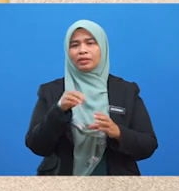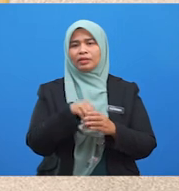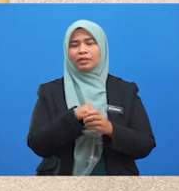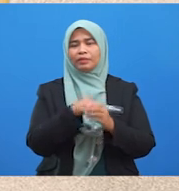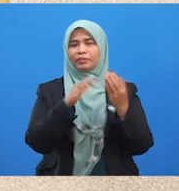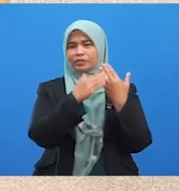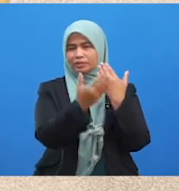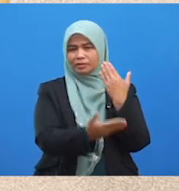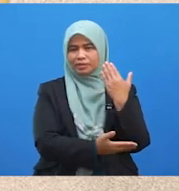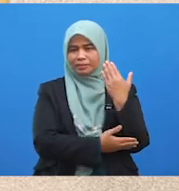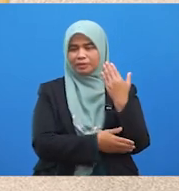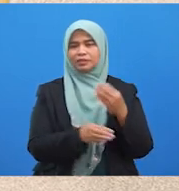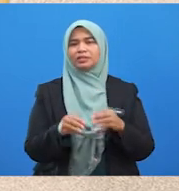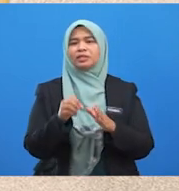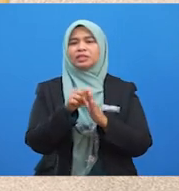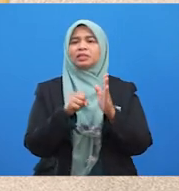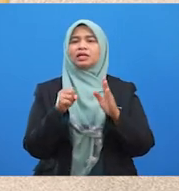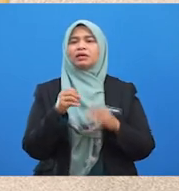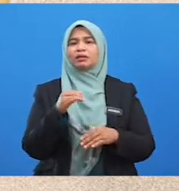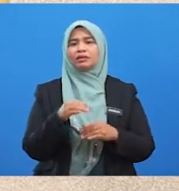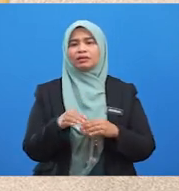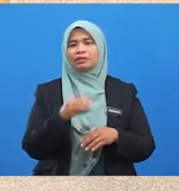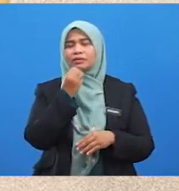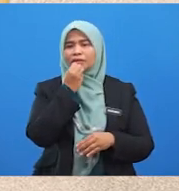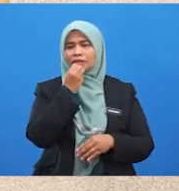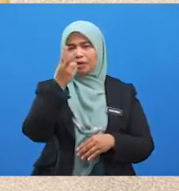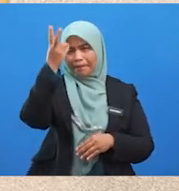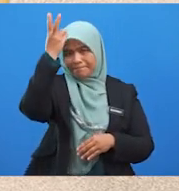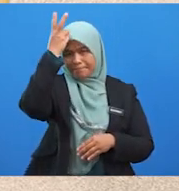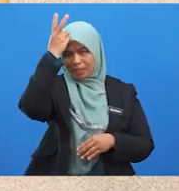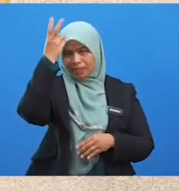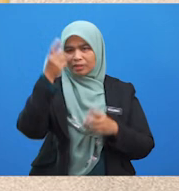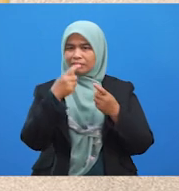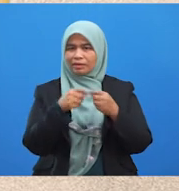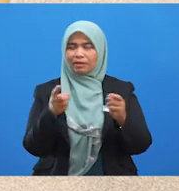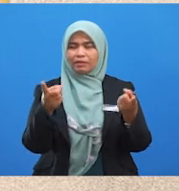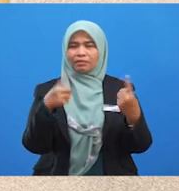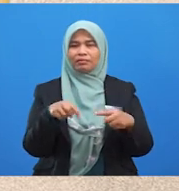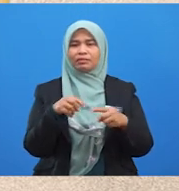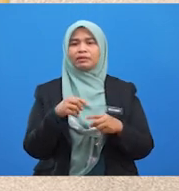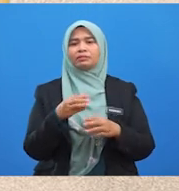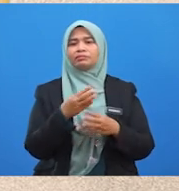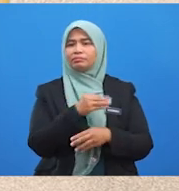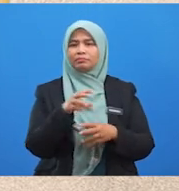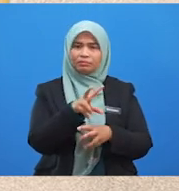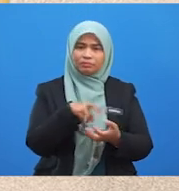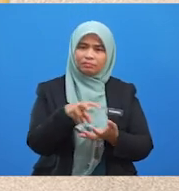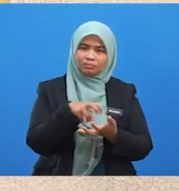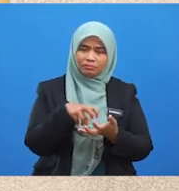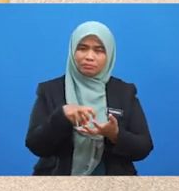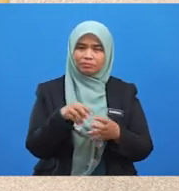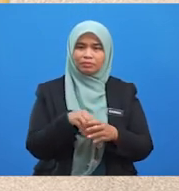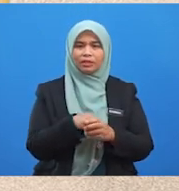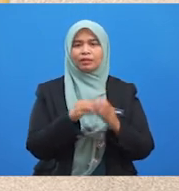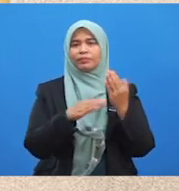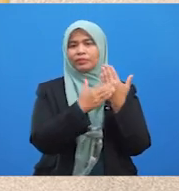Seekor kambing telah datang dan menyelongkar sampah tersebut menyebabkan kulit pisang itu tercampak